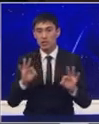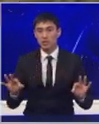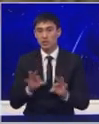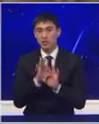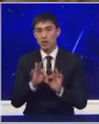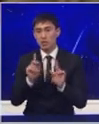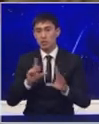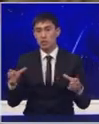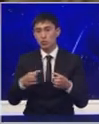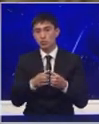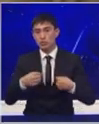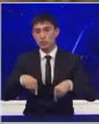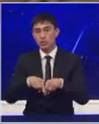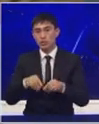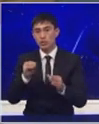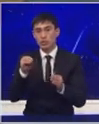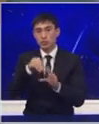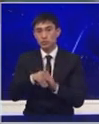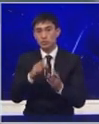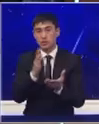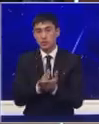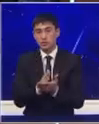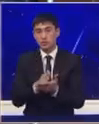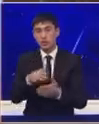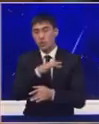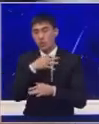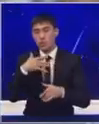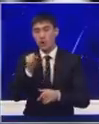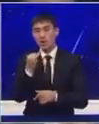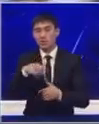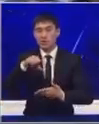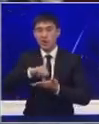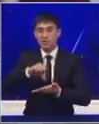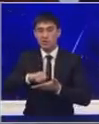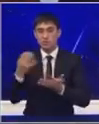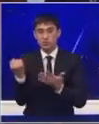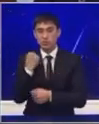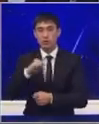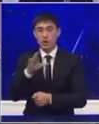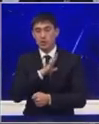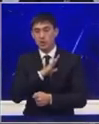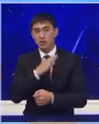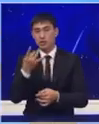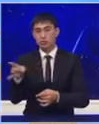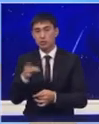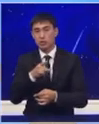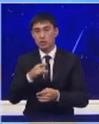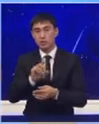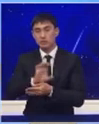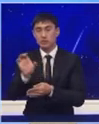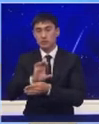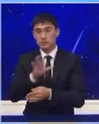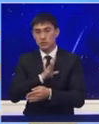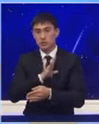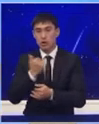хатты ұжымдық жинақтарға енген. Талай айтысқа қатысып жүлдегер атанған. Республикалық басылымдарда туған жердің түлегі,